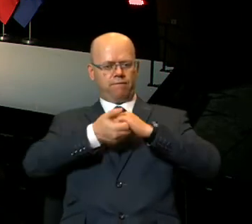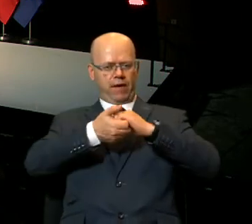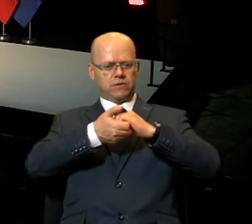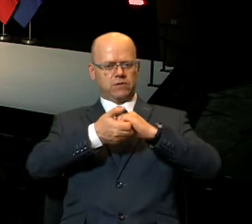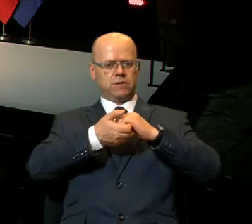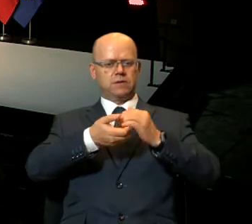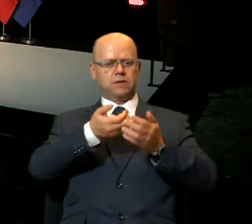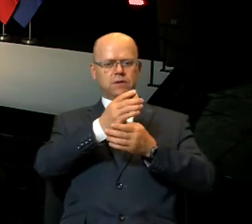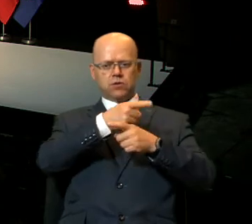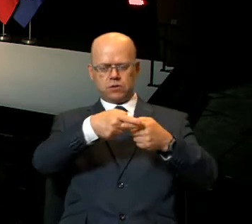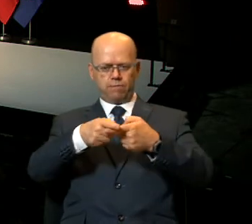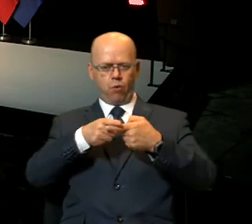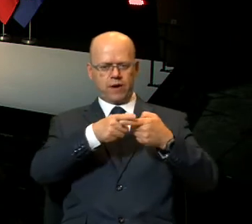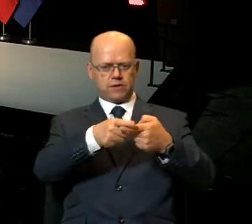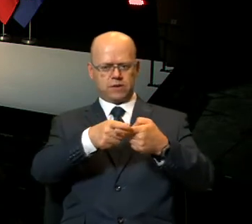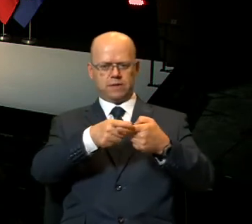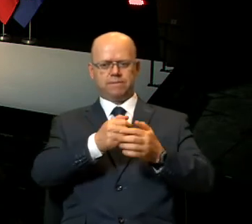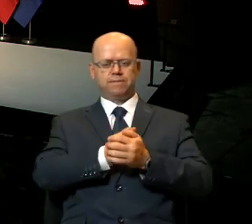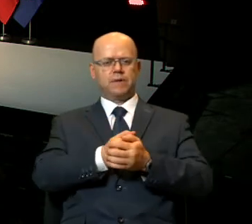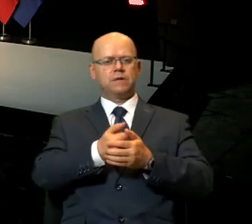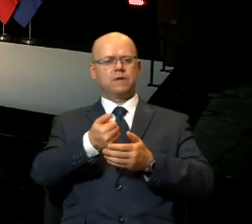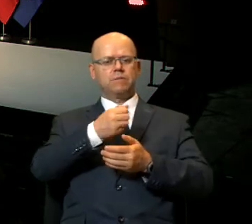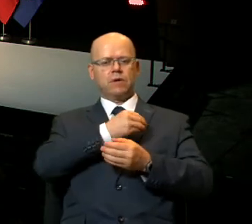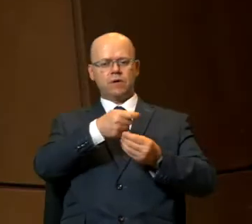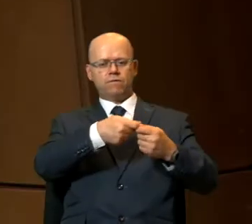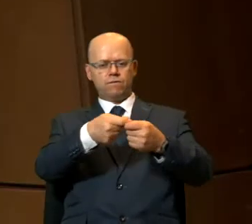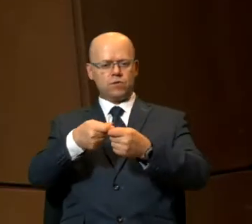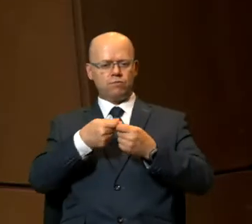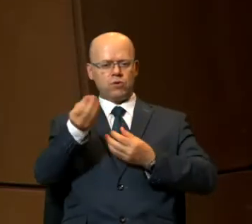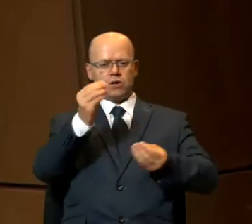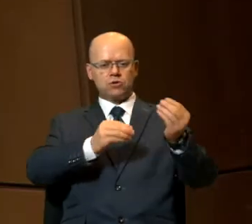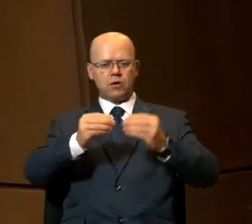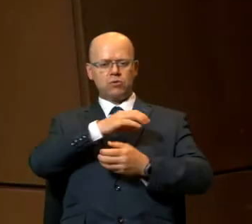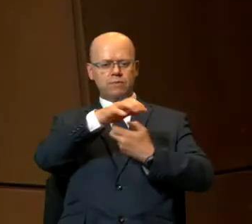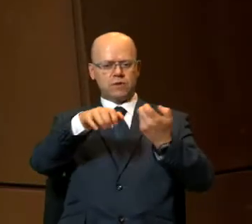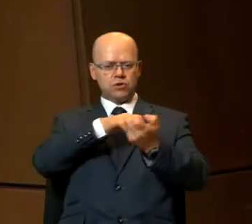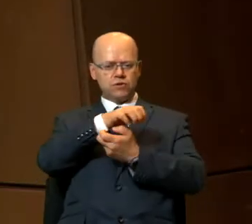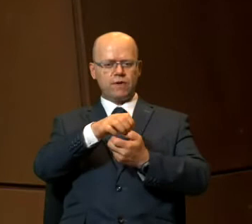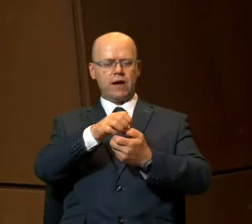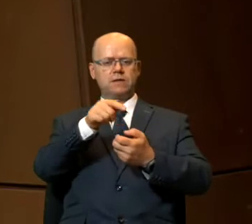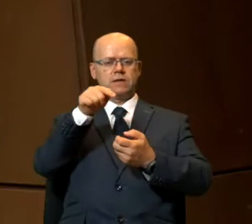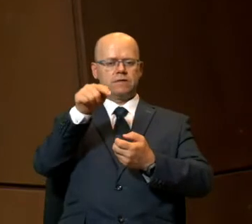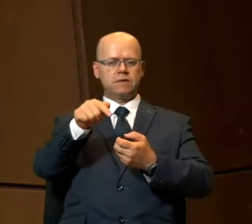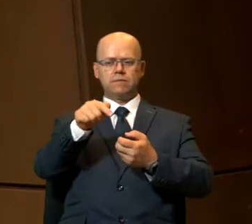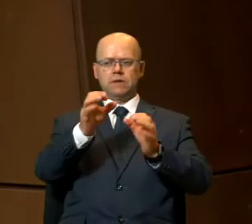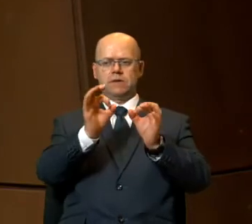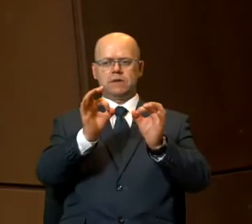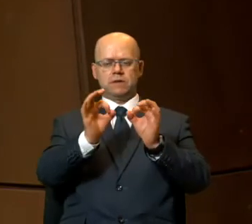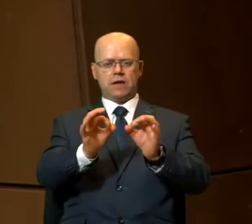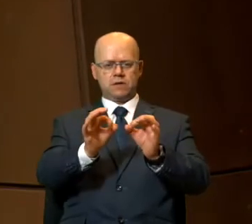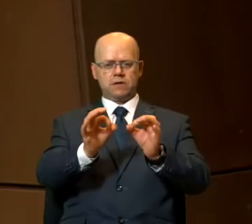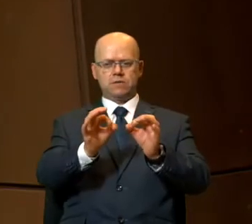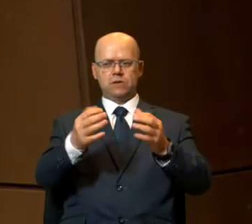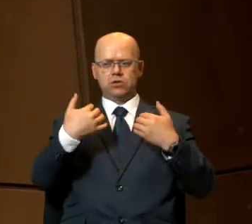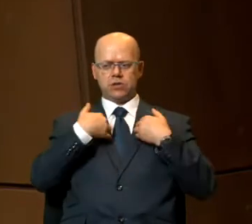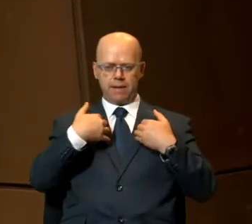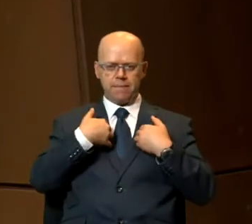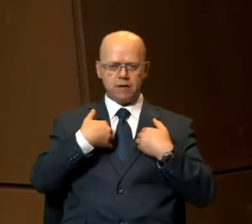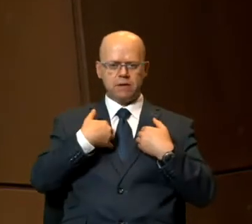solidarności, ponieważ wspólnie kształtujemy ten świat, instytucje, w których żyjemy. Posiadam w nich